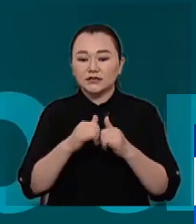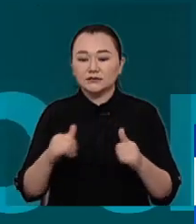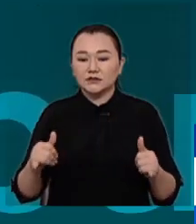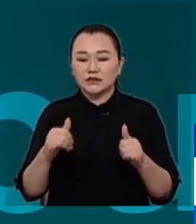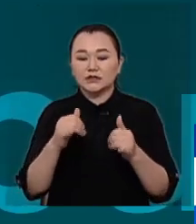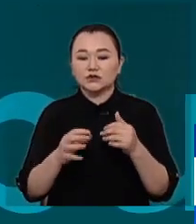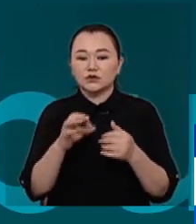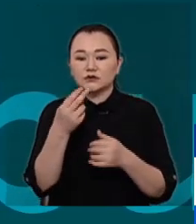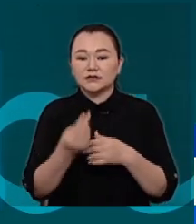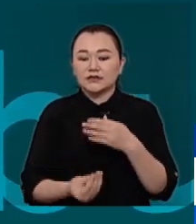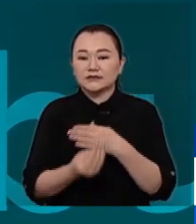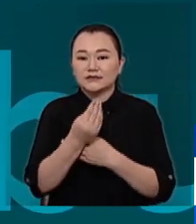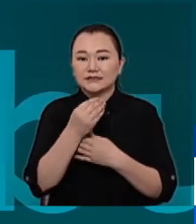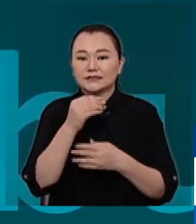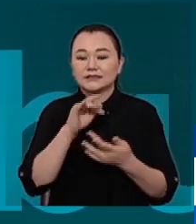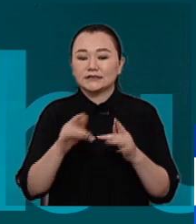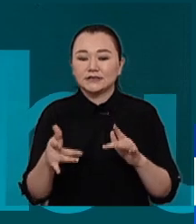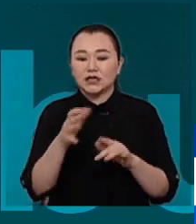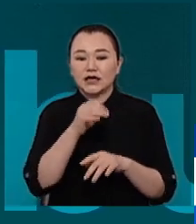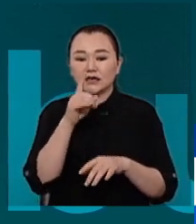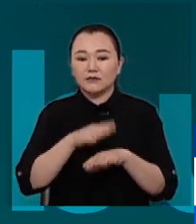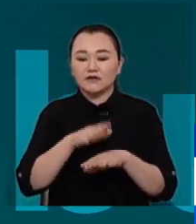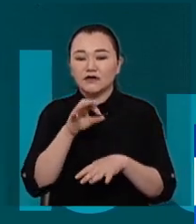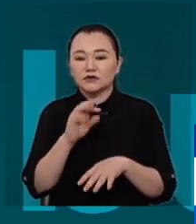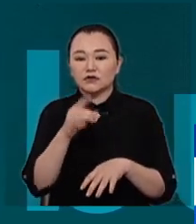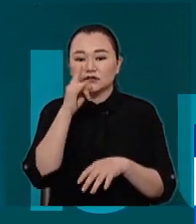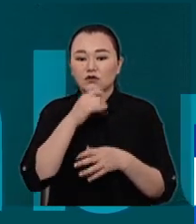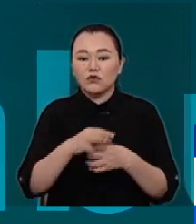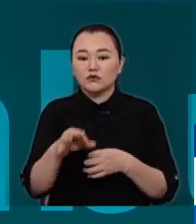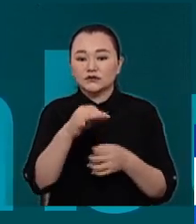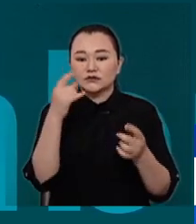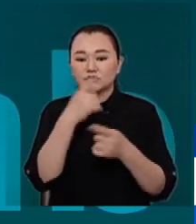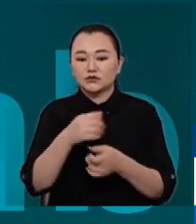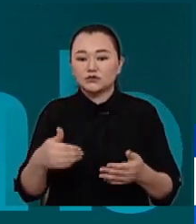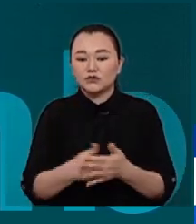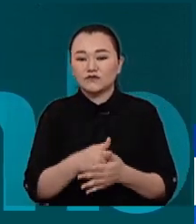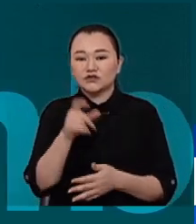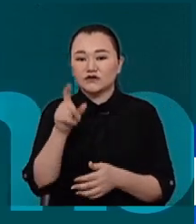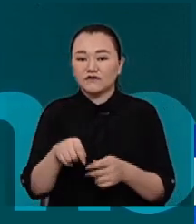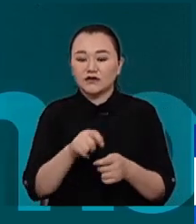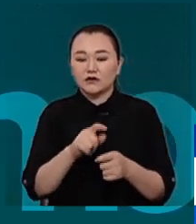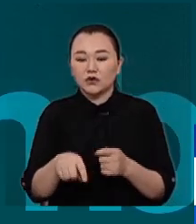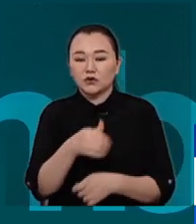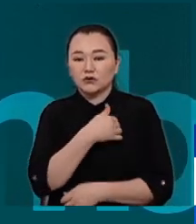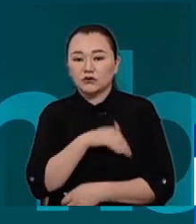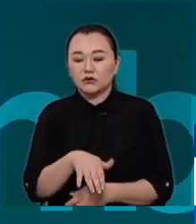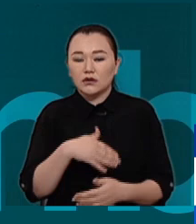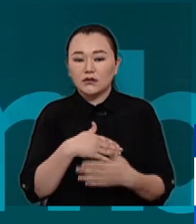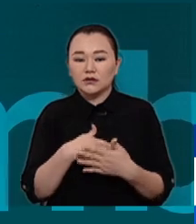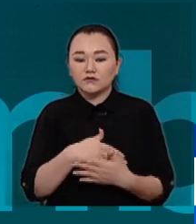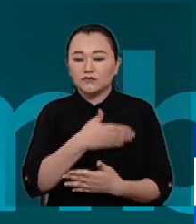в социальных сетях. В Акимате Восточно-Казахстанской области сообщили, что новый инвестор станции не проявил никакой